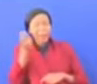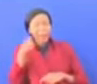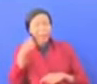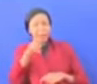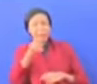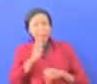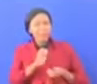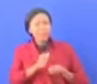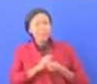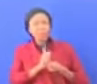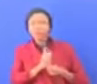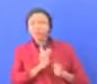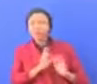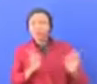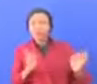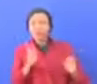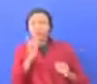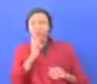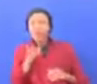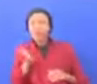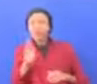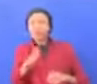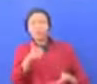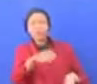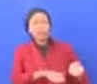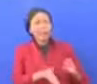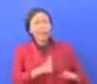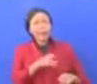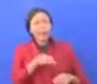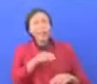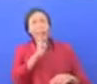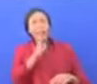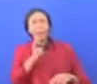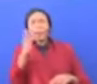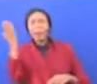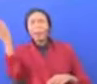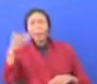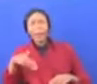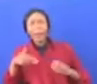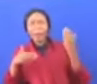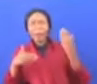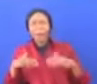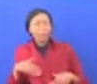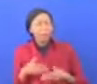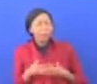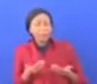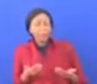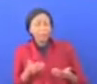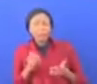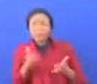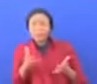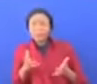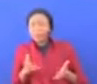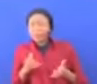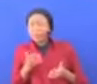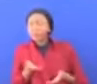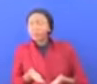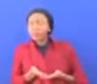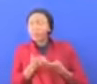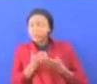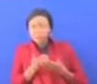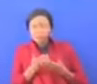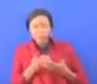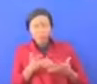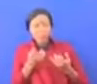jema sana kwamba kila siku lazima uzike, kuna risasi, kuna mapanga sio sawa sawa. Lakini kuna namna moja wanatakiwa wasaidiwe namna ya kuweza